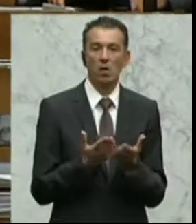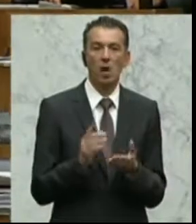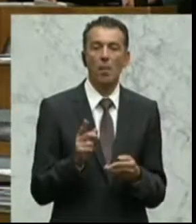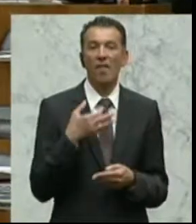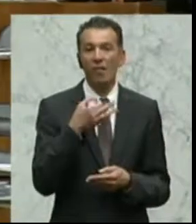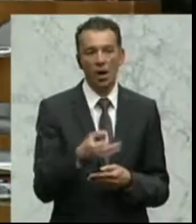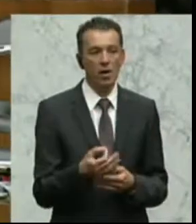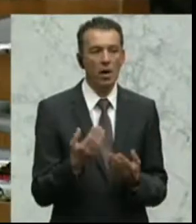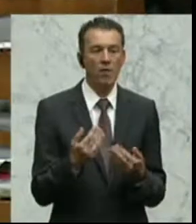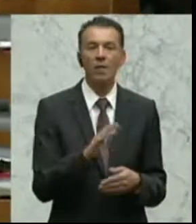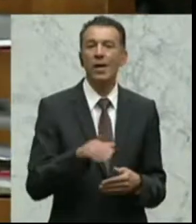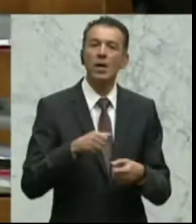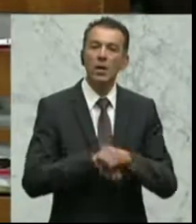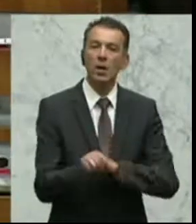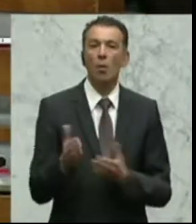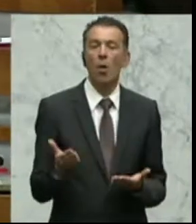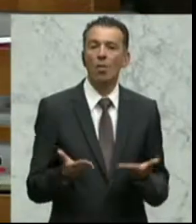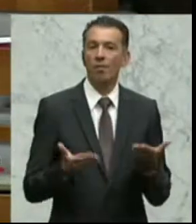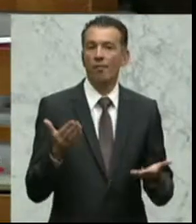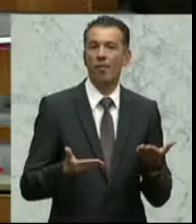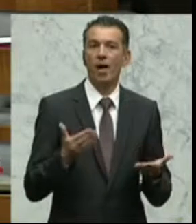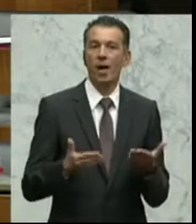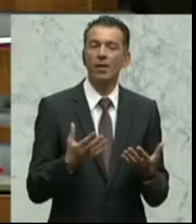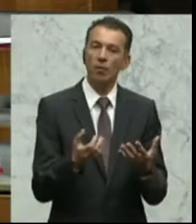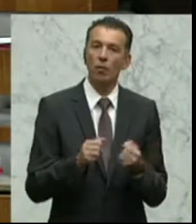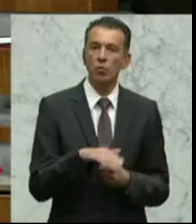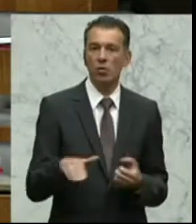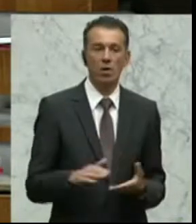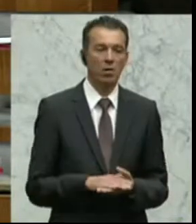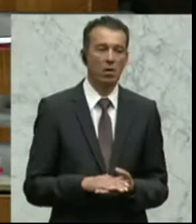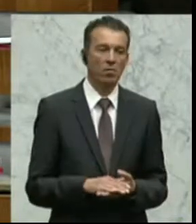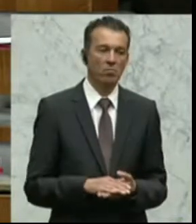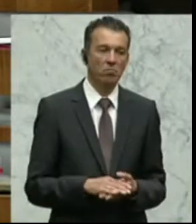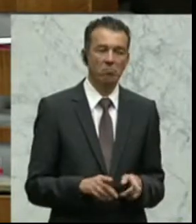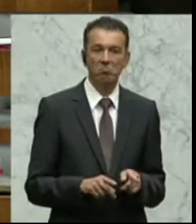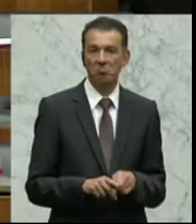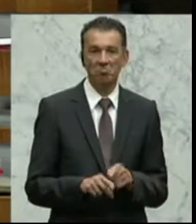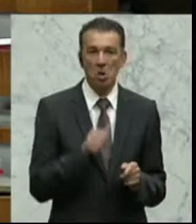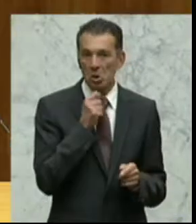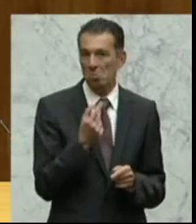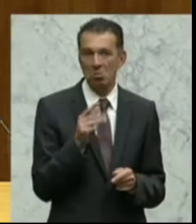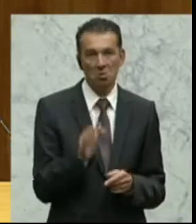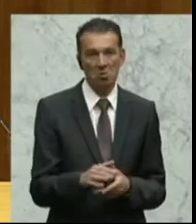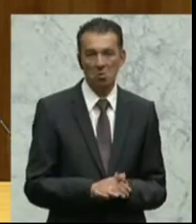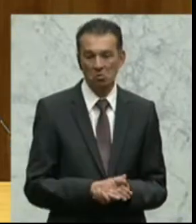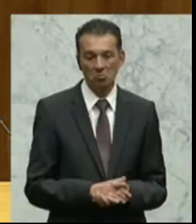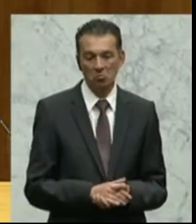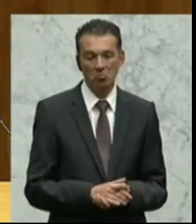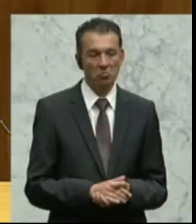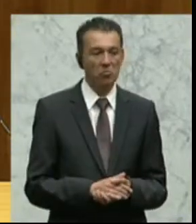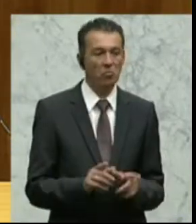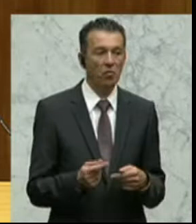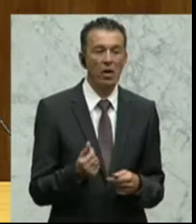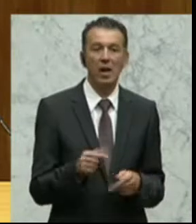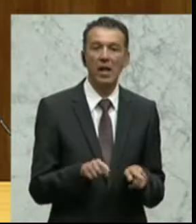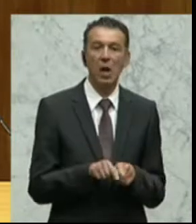Kinder werden geboren im Verhältnis zu den Wunschkindern, sind wir halt auch nicht besonders gut. Das heißt, offensichtlich geben wir das Geld auch nicht